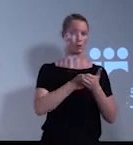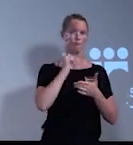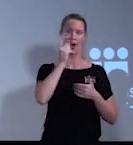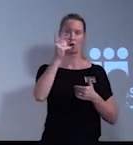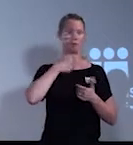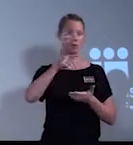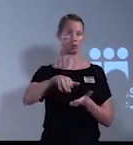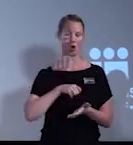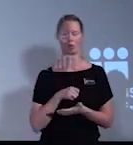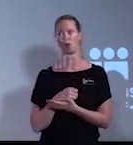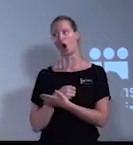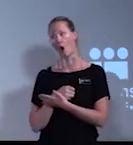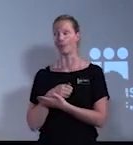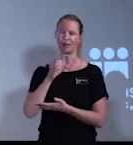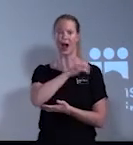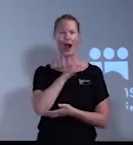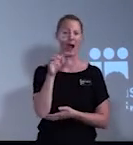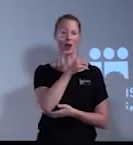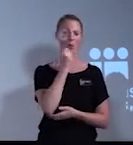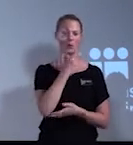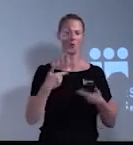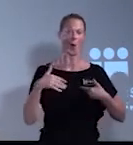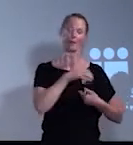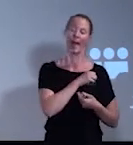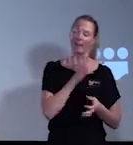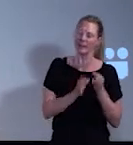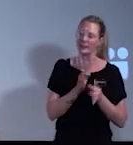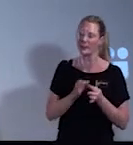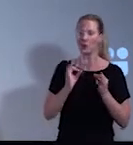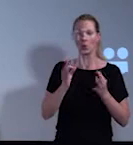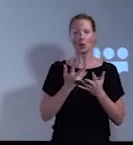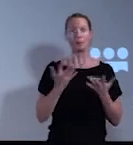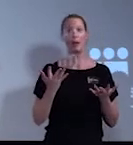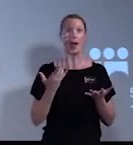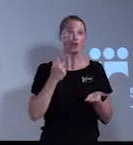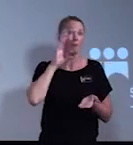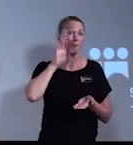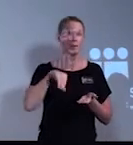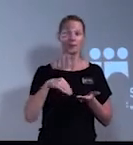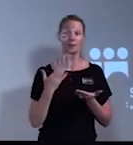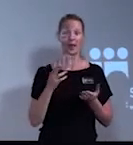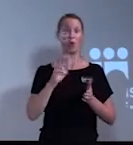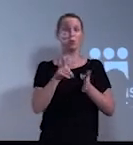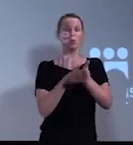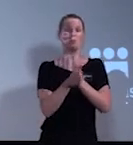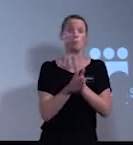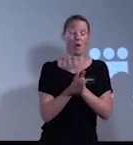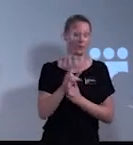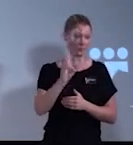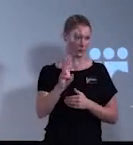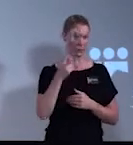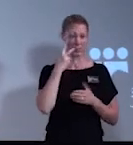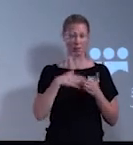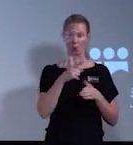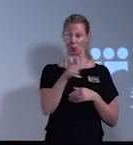som vi fattar. Ja, du menar att alla kan inte få allt? Nej, och då blir det så. Men. Hur många... Ja, men det är verkligen en utmaning att få de